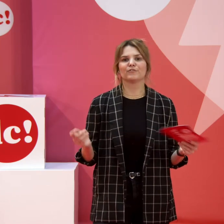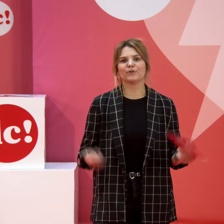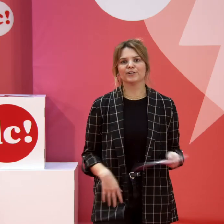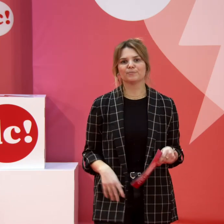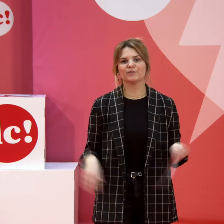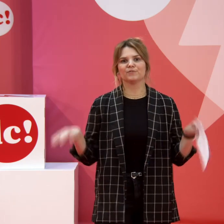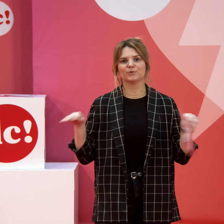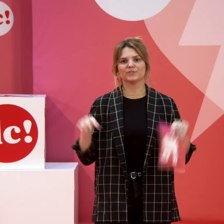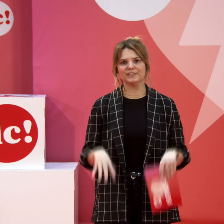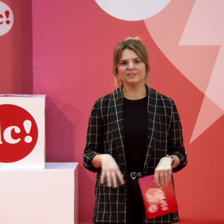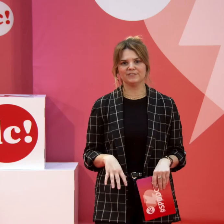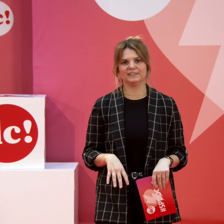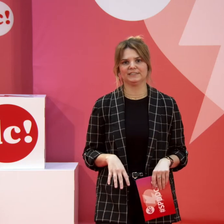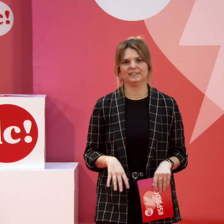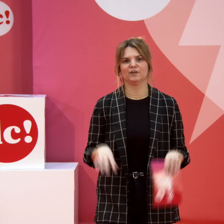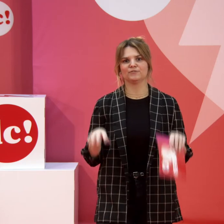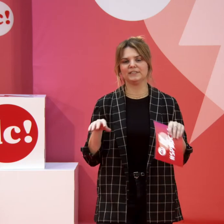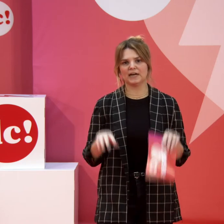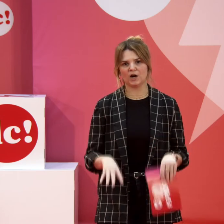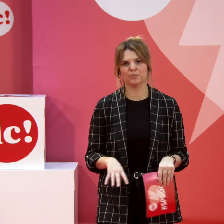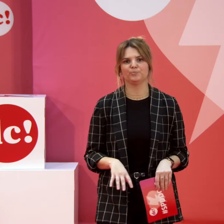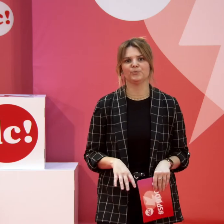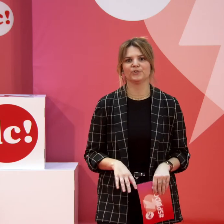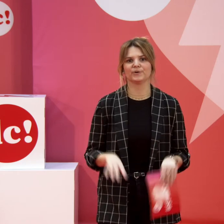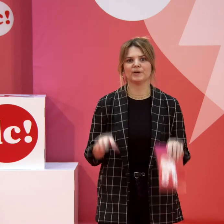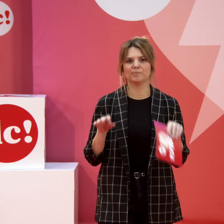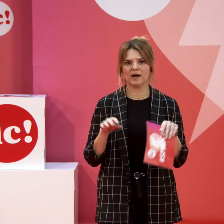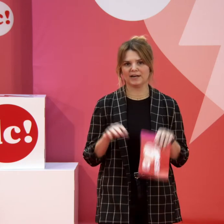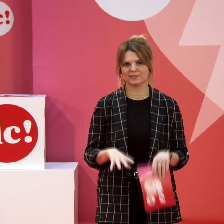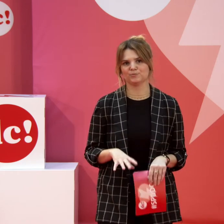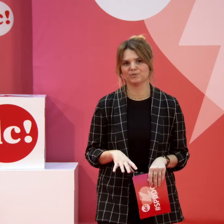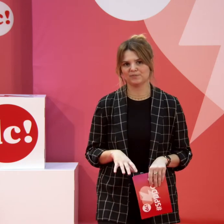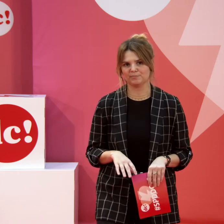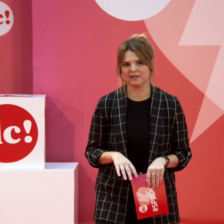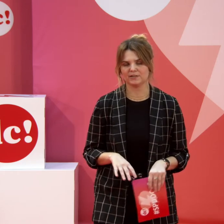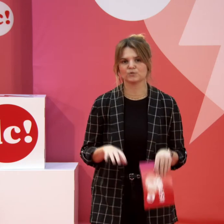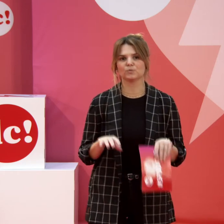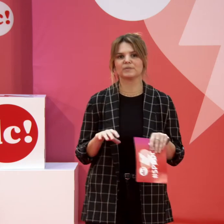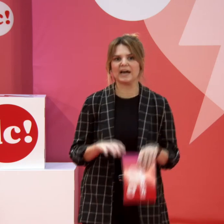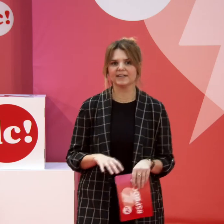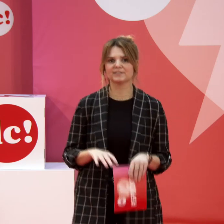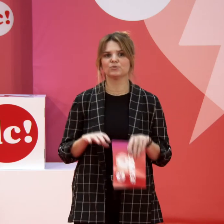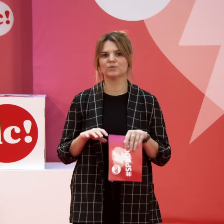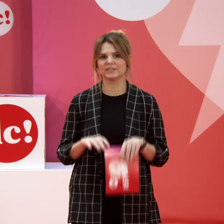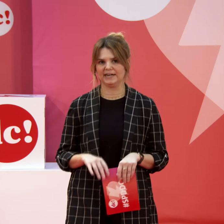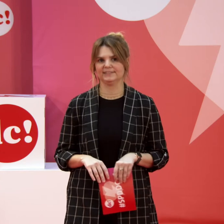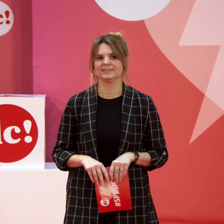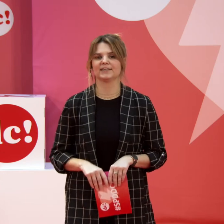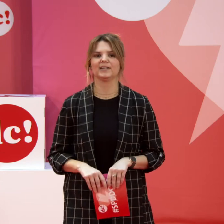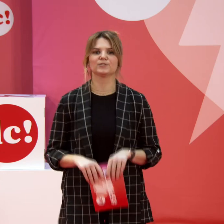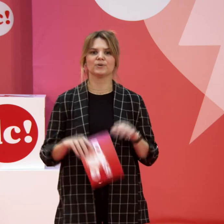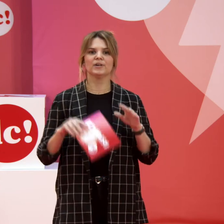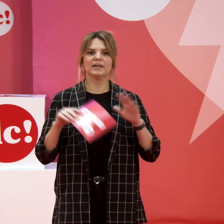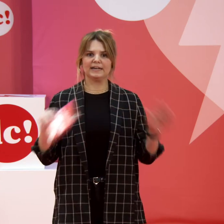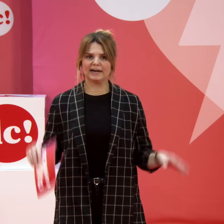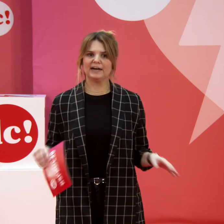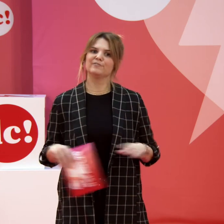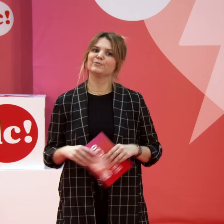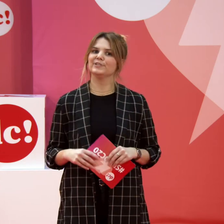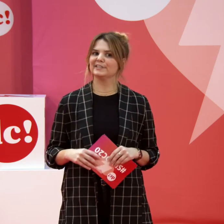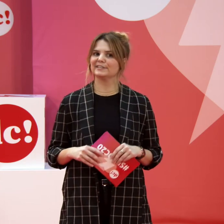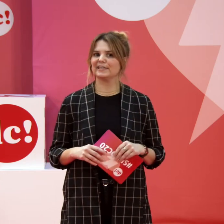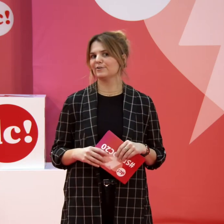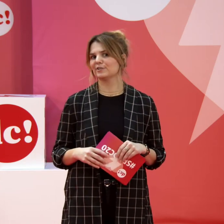und dann freue ich mich wenn wir uns hier wiedersehen auf dieser hauptbühne im atrium des willy-brandt-hauses um 13 uhr 30 also egal